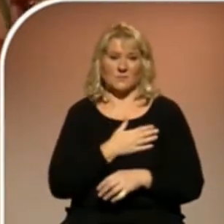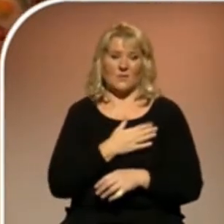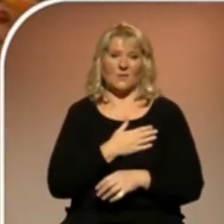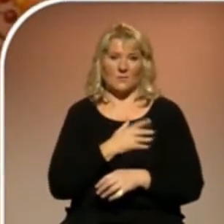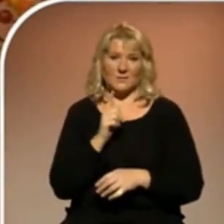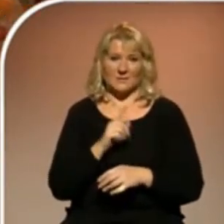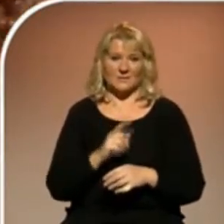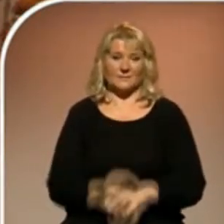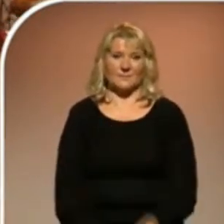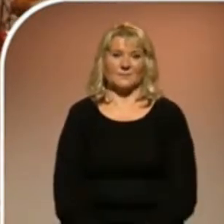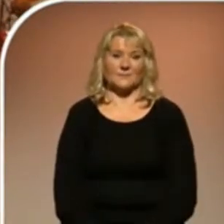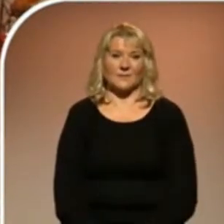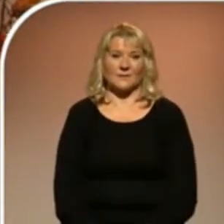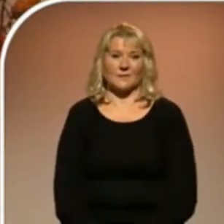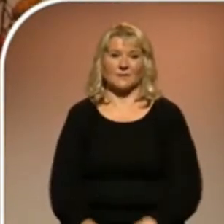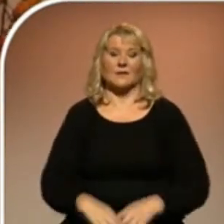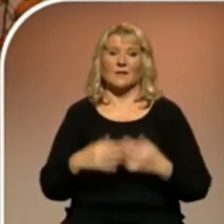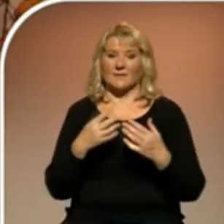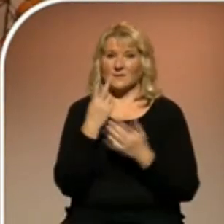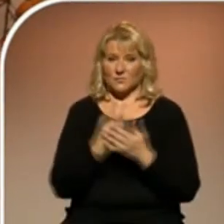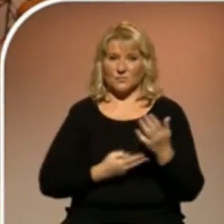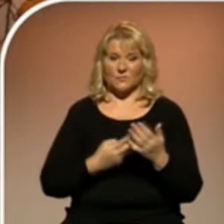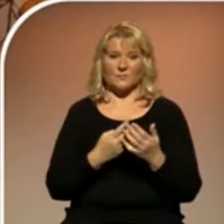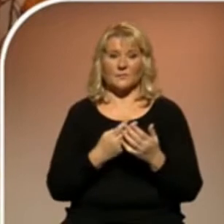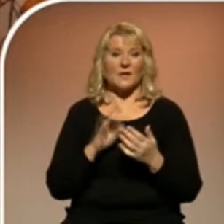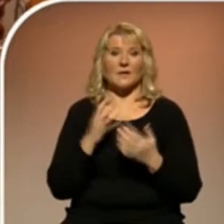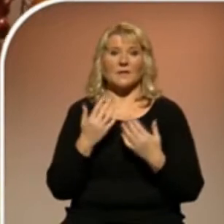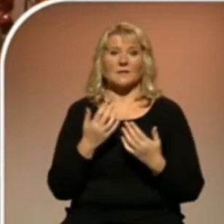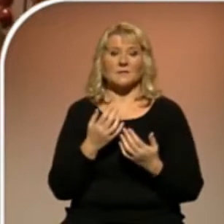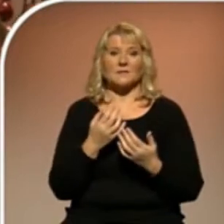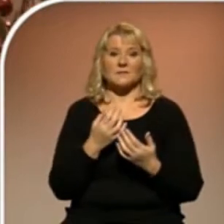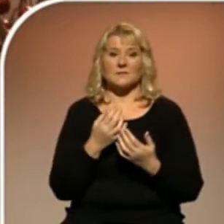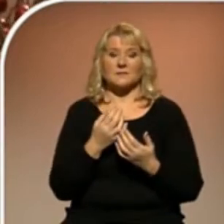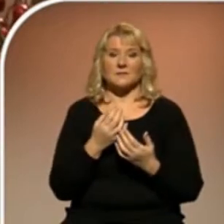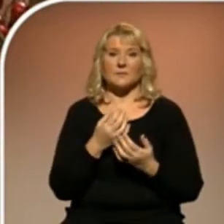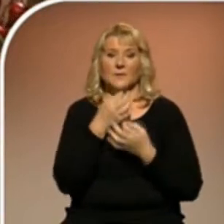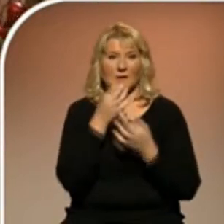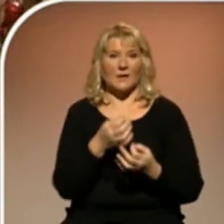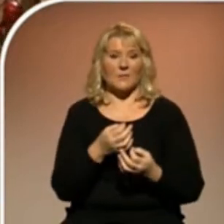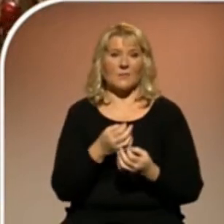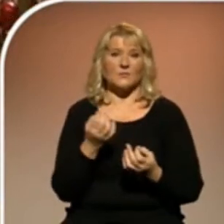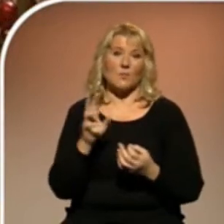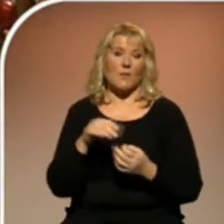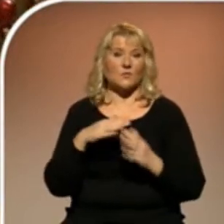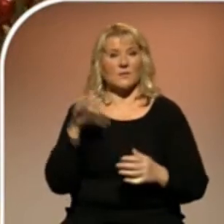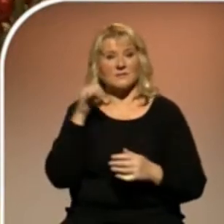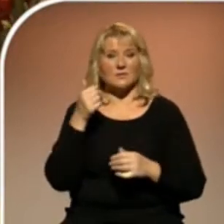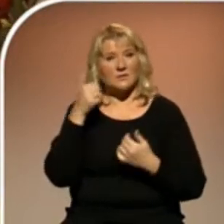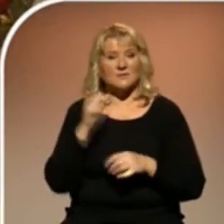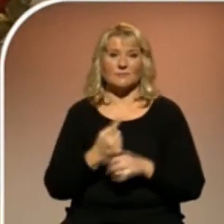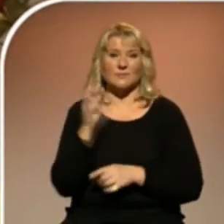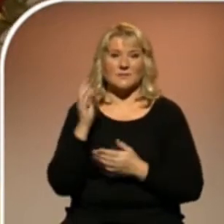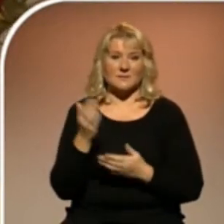sympatický, teda, je to dobrý. Tak, my máme dotaz totiž na exotické zvíře, které třeba mají naši diváci doma. Vy jako